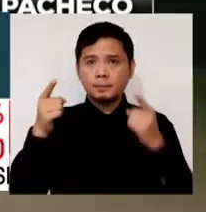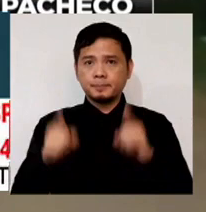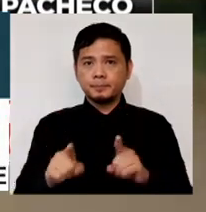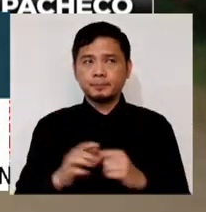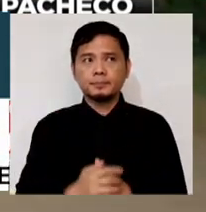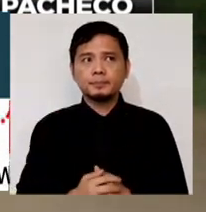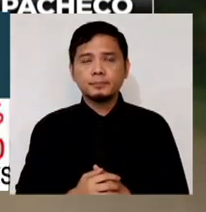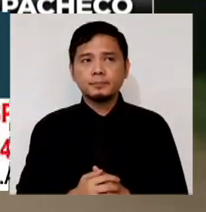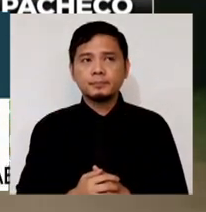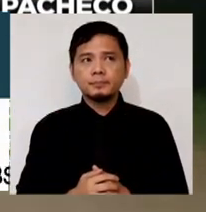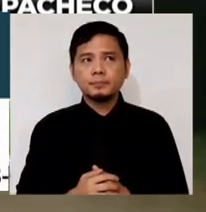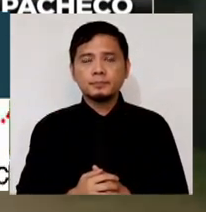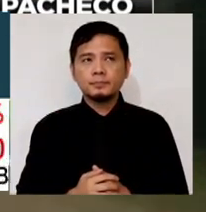lumang